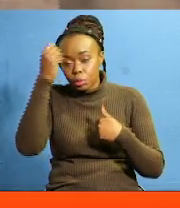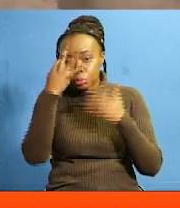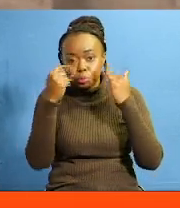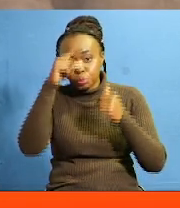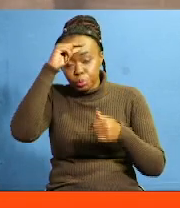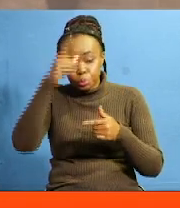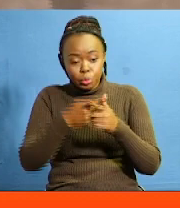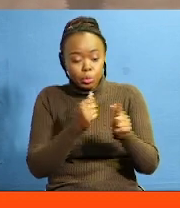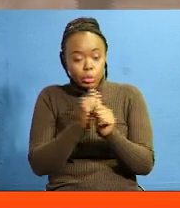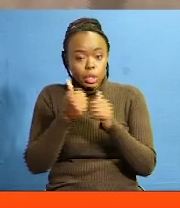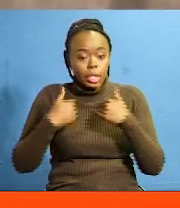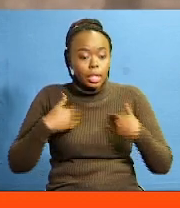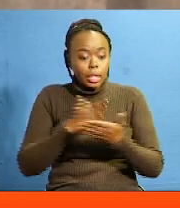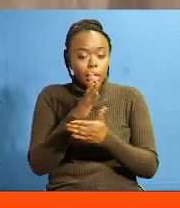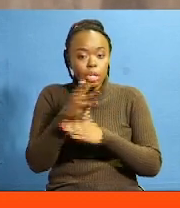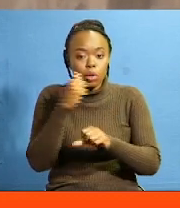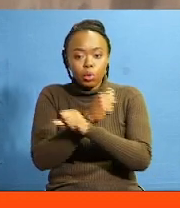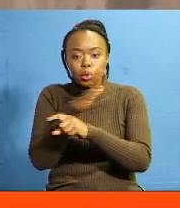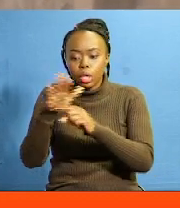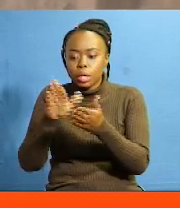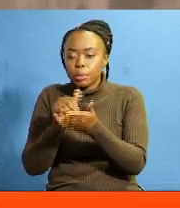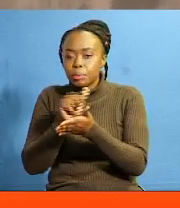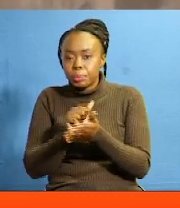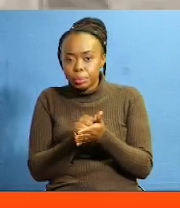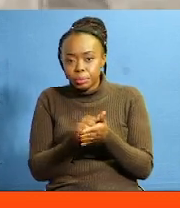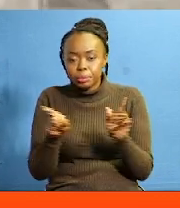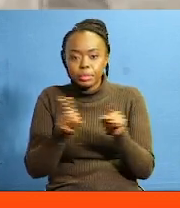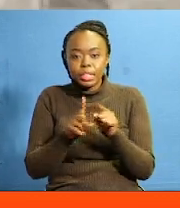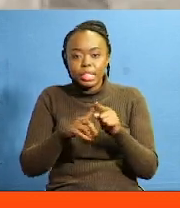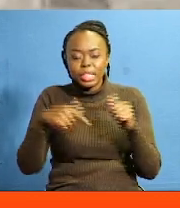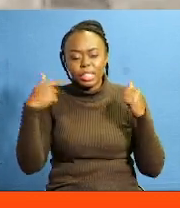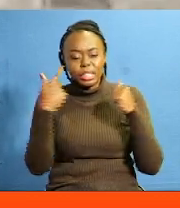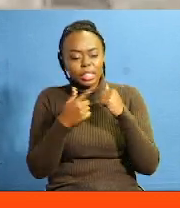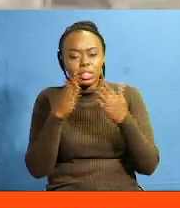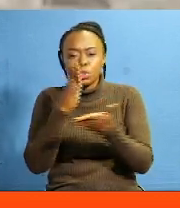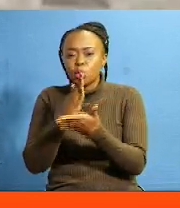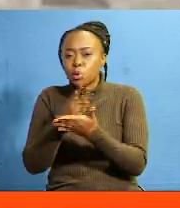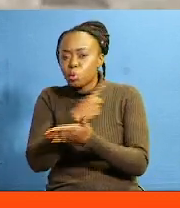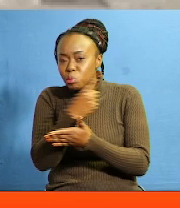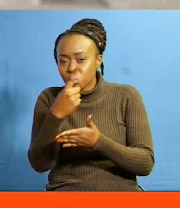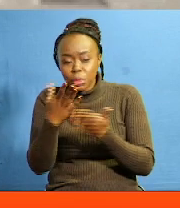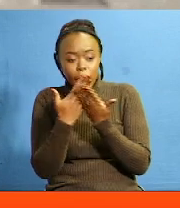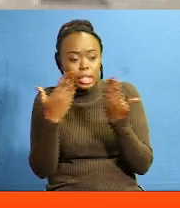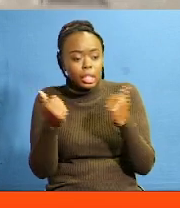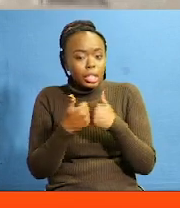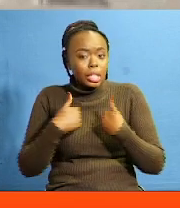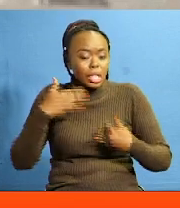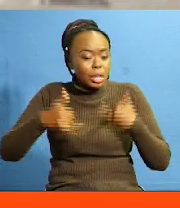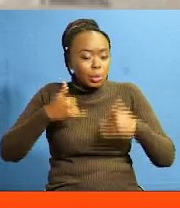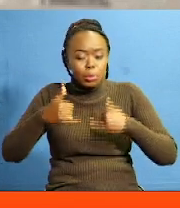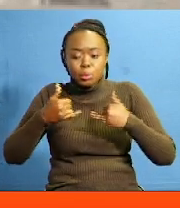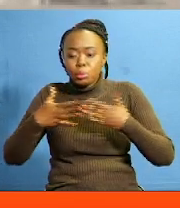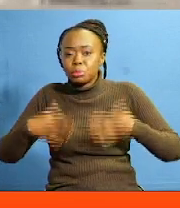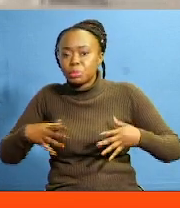inaweka jitihada katika kuhakikisha kuwa usalama umedumishwa eneo hilo. Tutakunyorosha. Stop these jokes. Hii mambo ya kucheza na wananchi